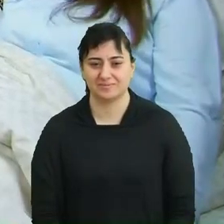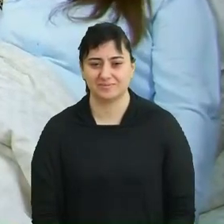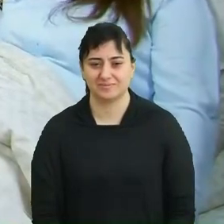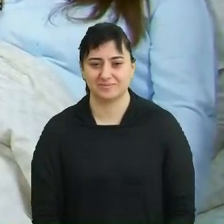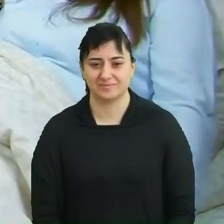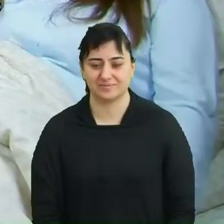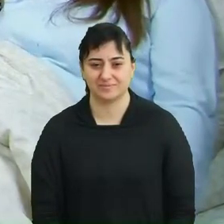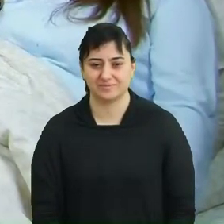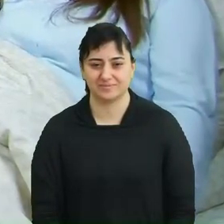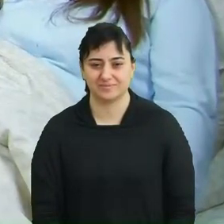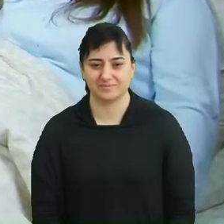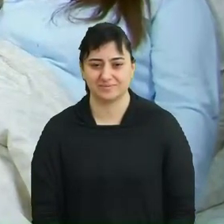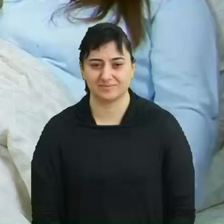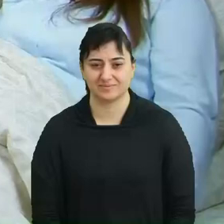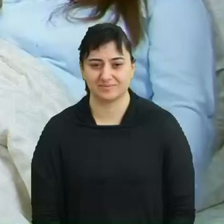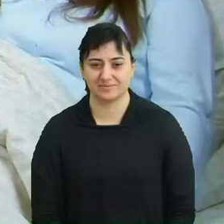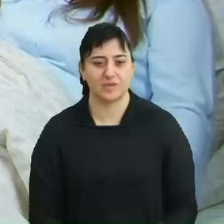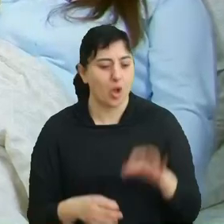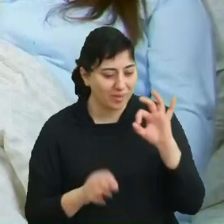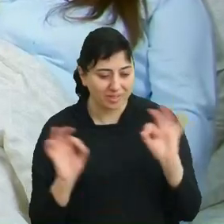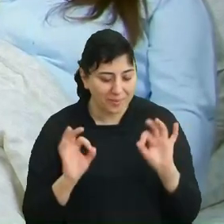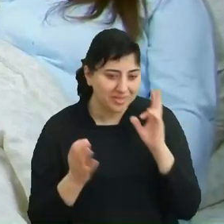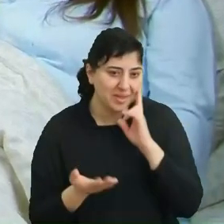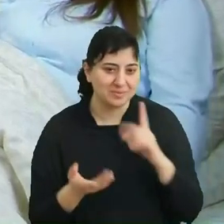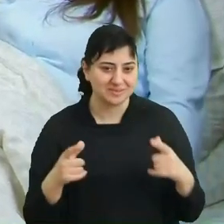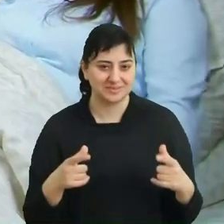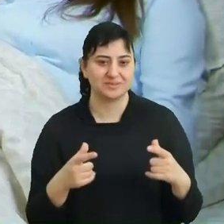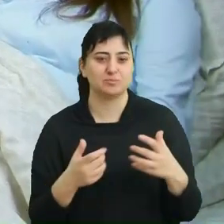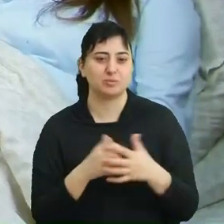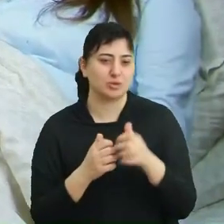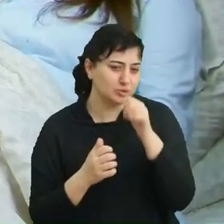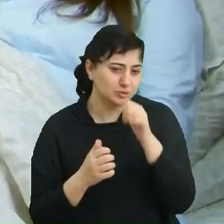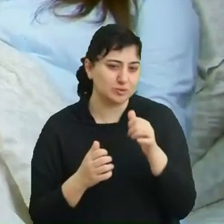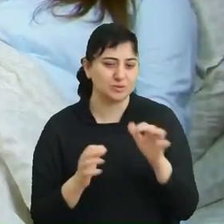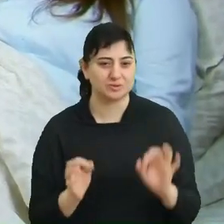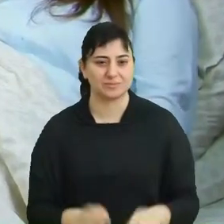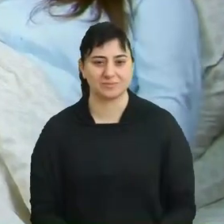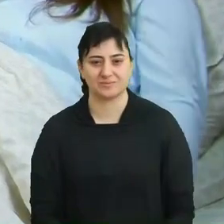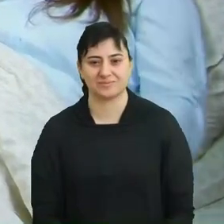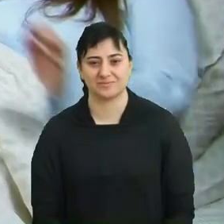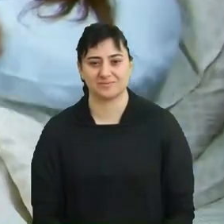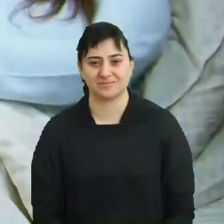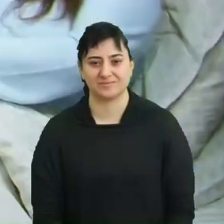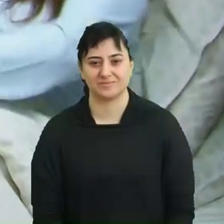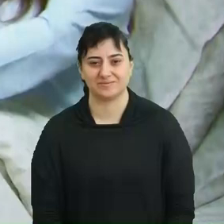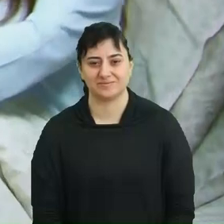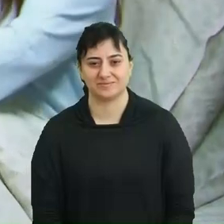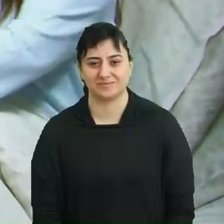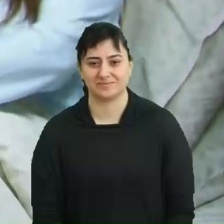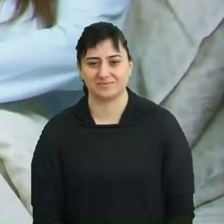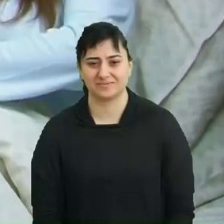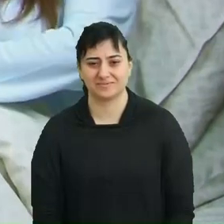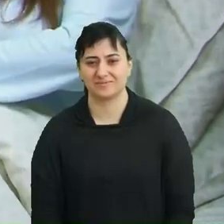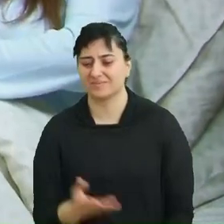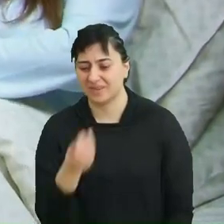şey olmadı galiba ama. Vallahi bir şey olmadı babam bak. Portakal suyu falan gelmemiş. Yeriz canım şey yapma sen. Neyini